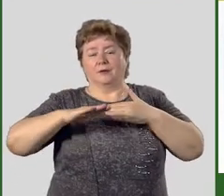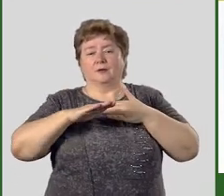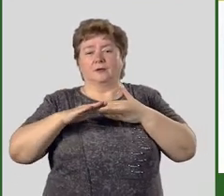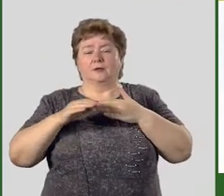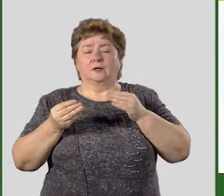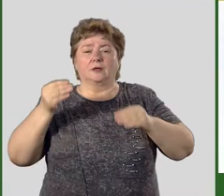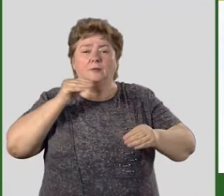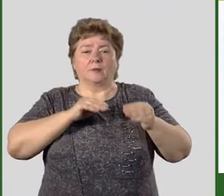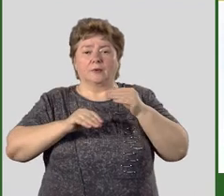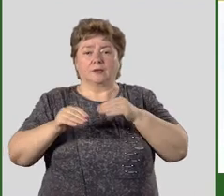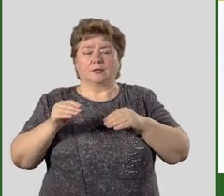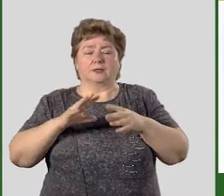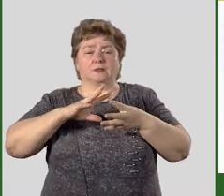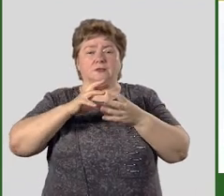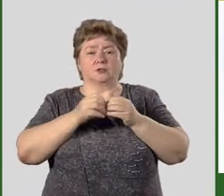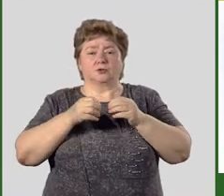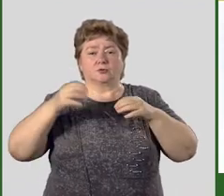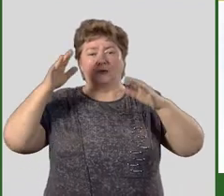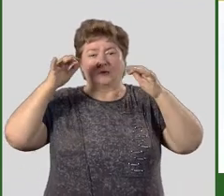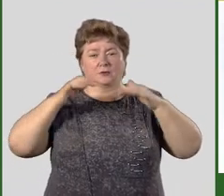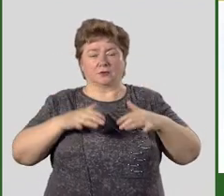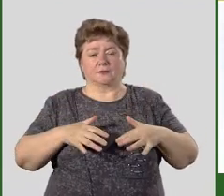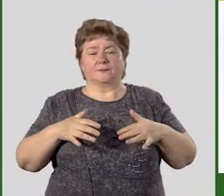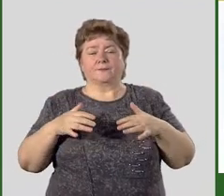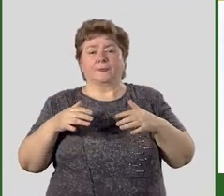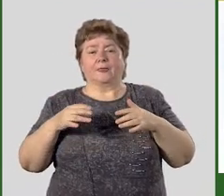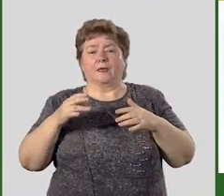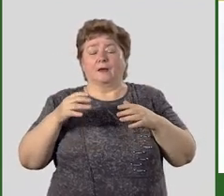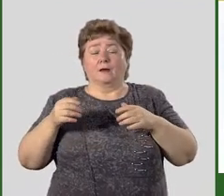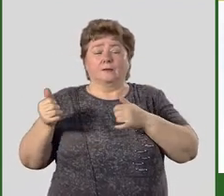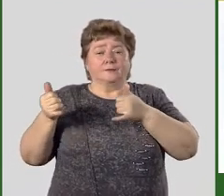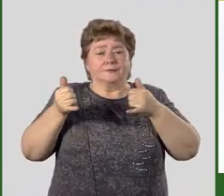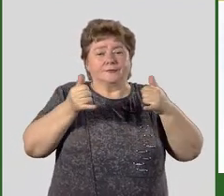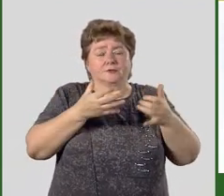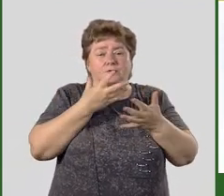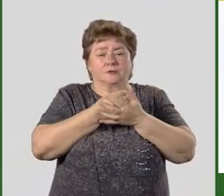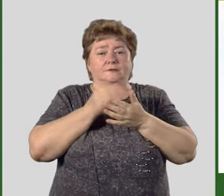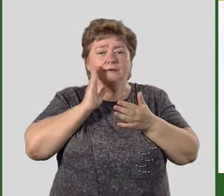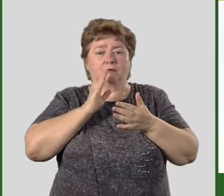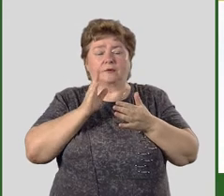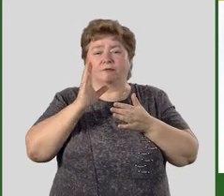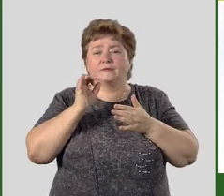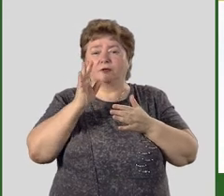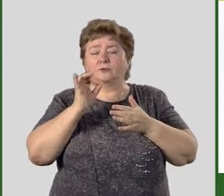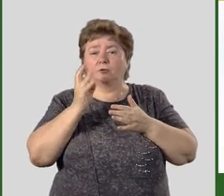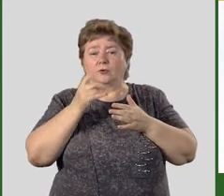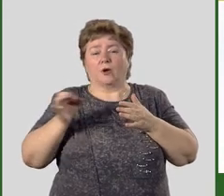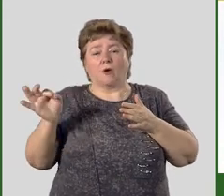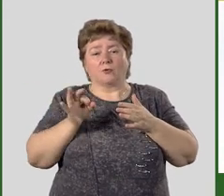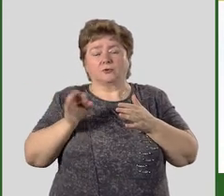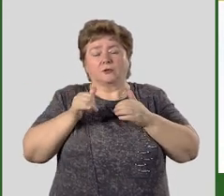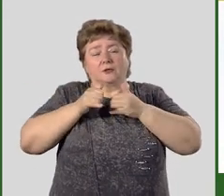и пополняется за счет дождей. Она несет свои воды в озеро Виктория,